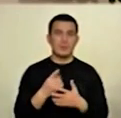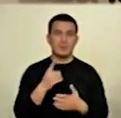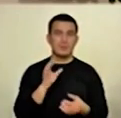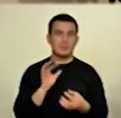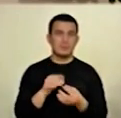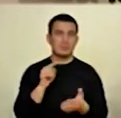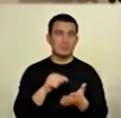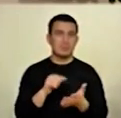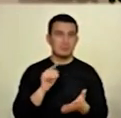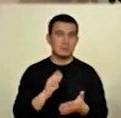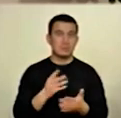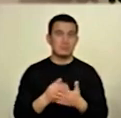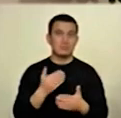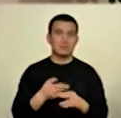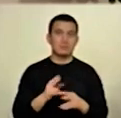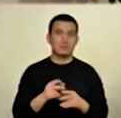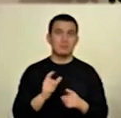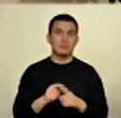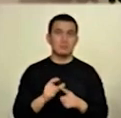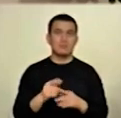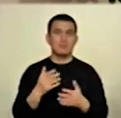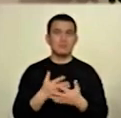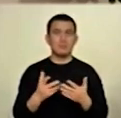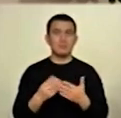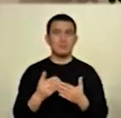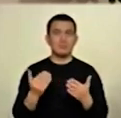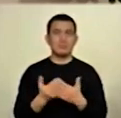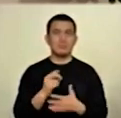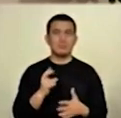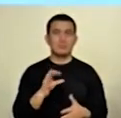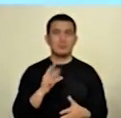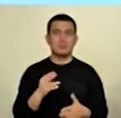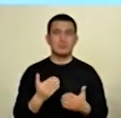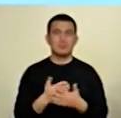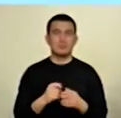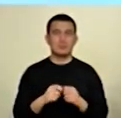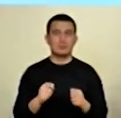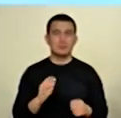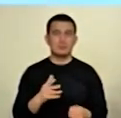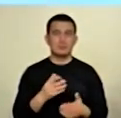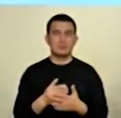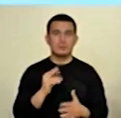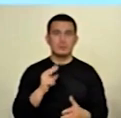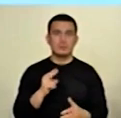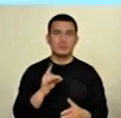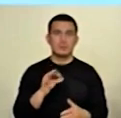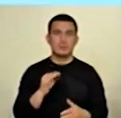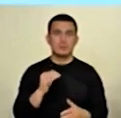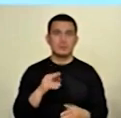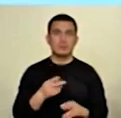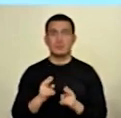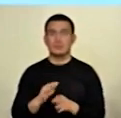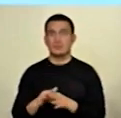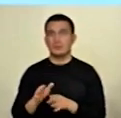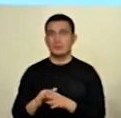Pastda sizga havola uchun yangi to'rtburchak blok paydo bo'ladi. O'sha blokka siz profilingiz uchun havola berib qo'yasiz. Demak, mana shu